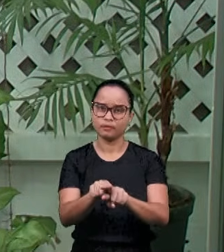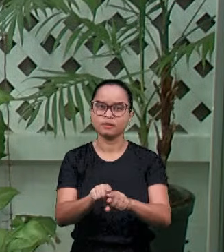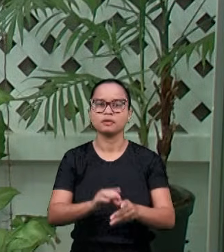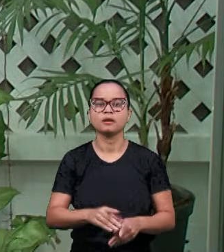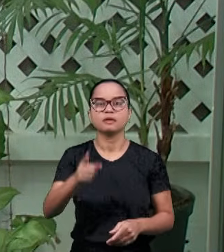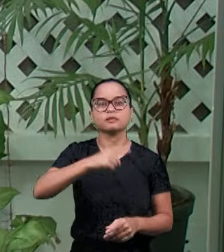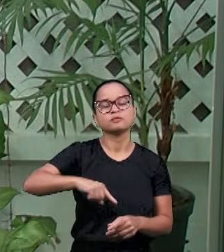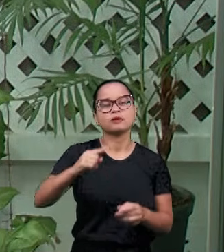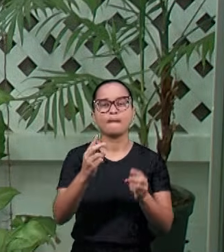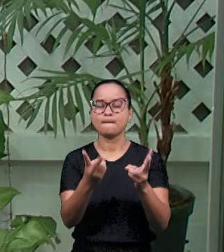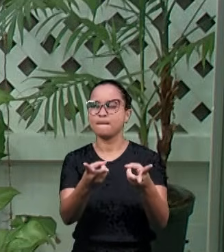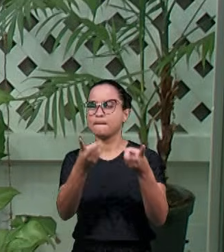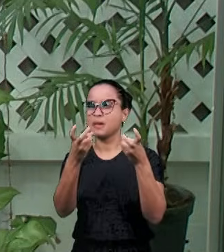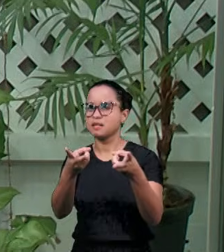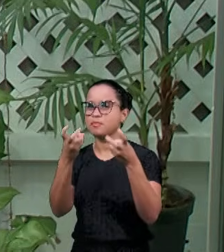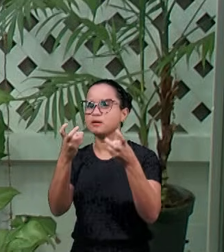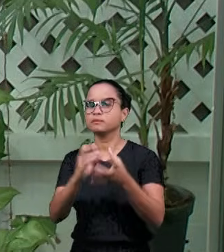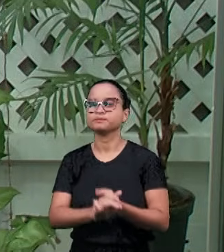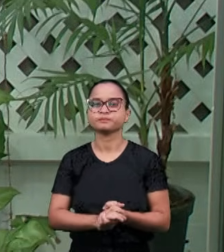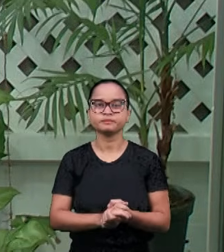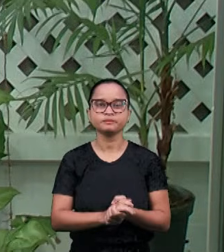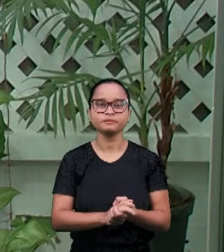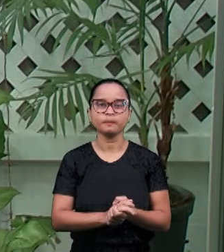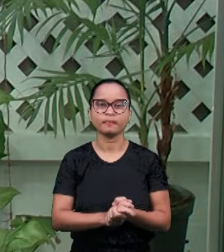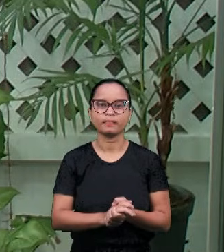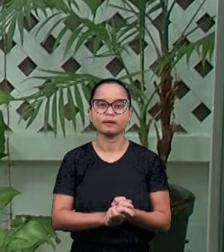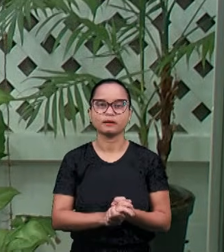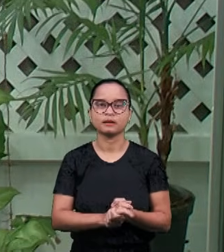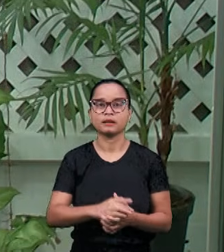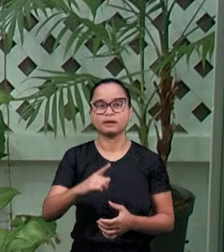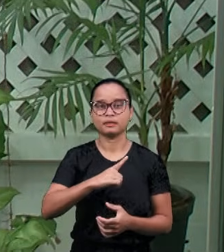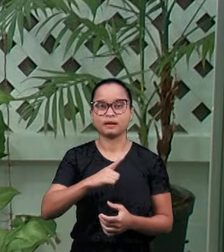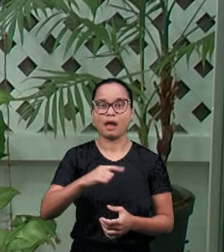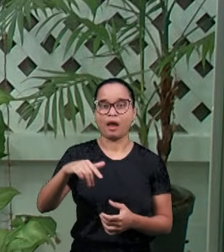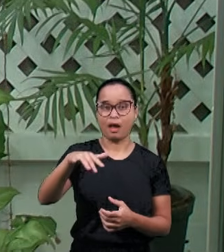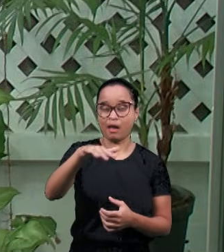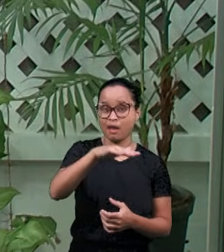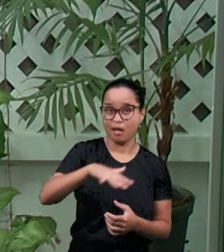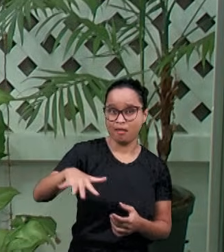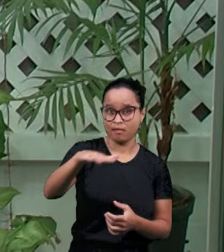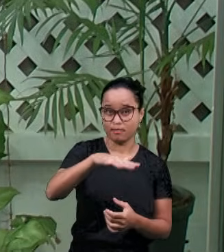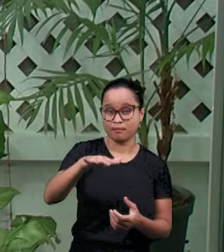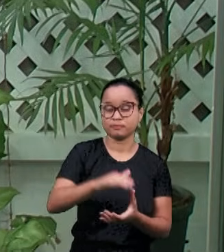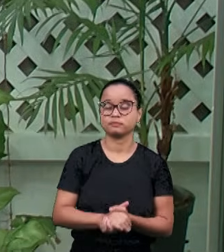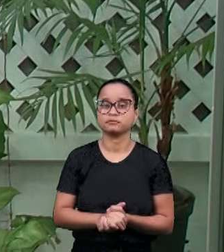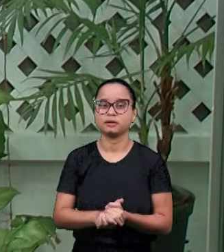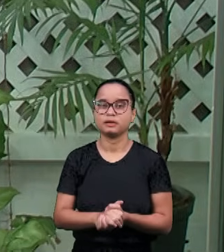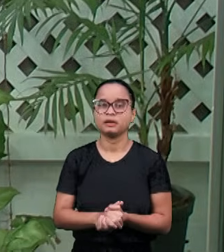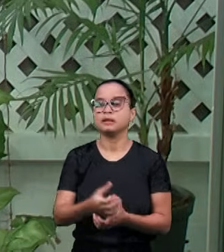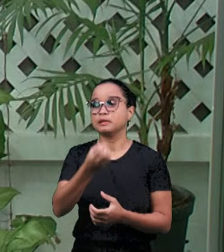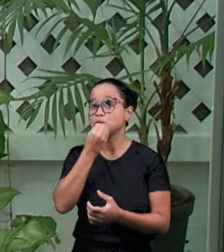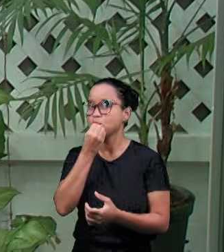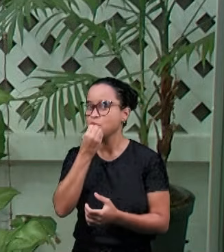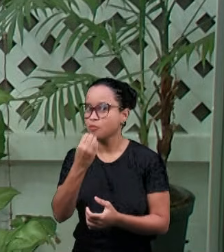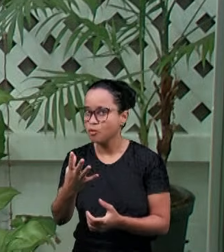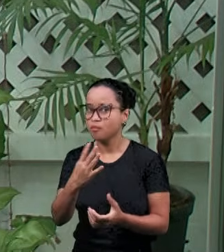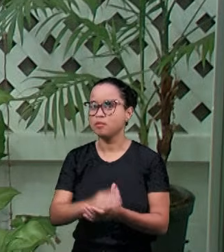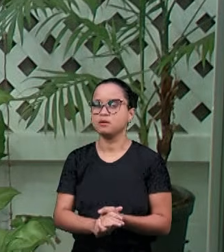nous observons que cette région, elle est bien servie, elle est bien